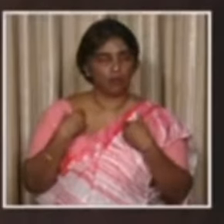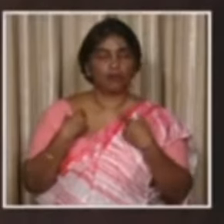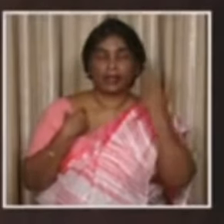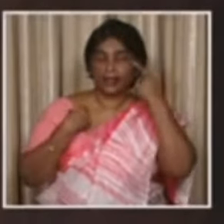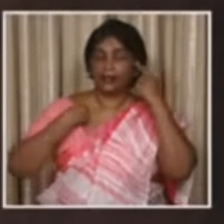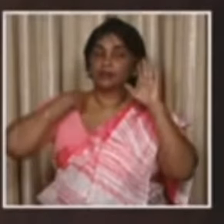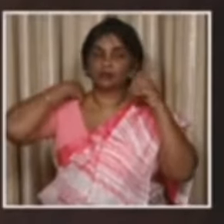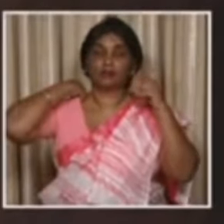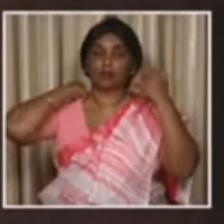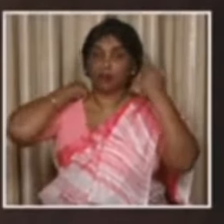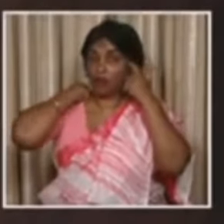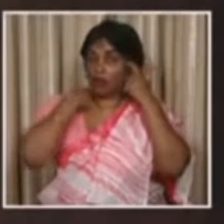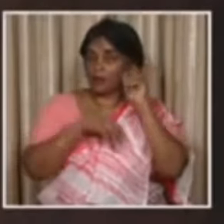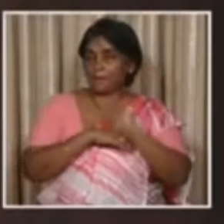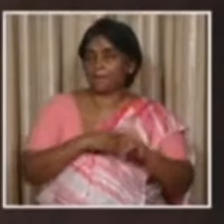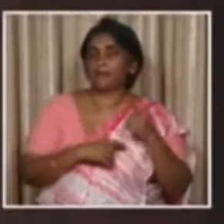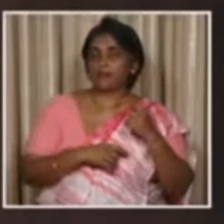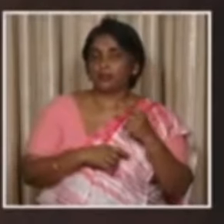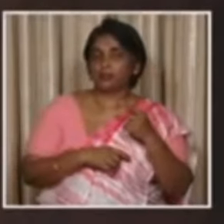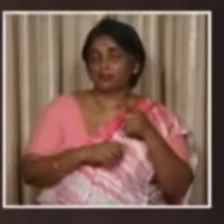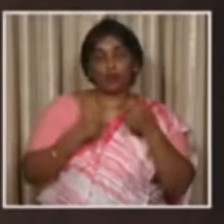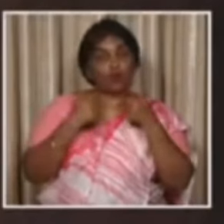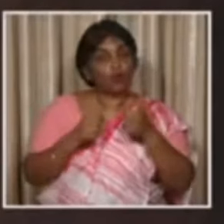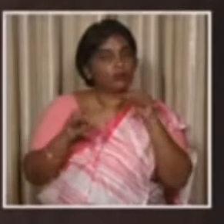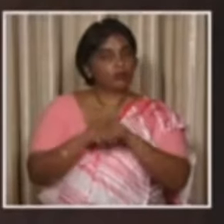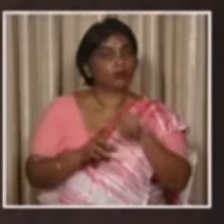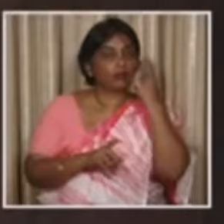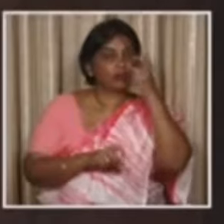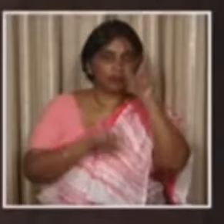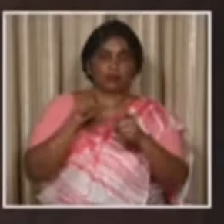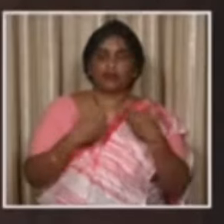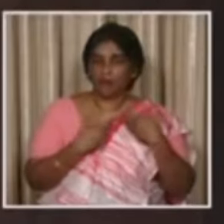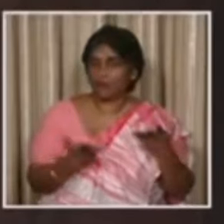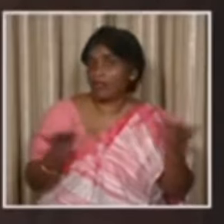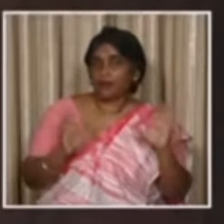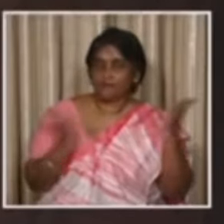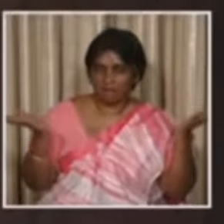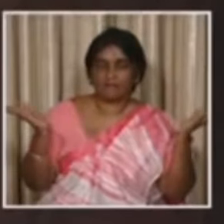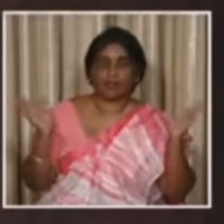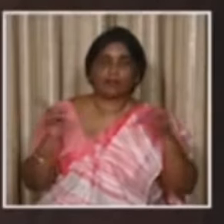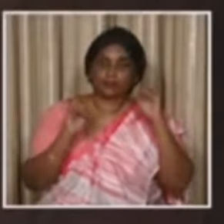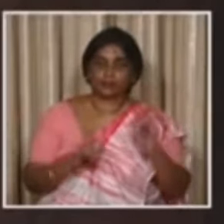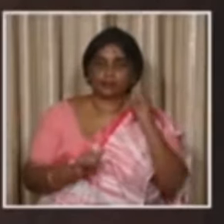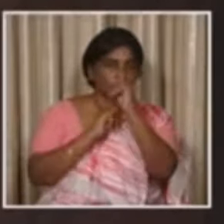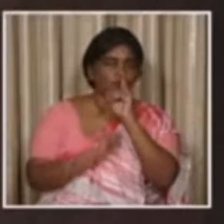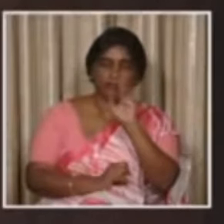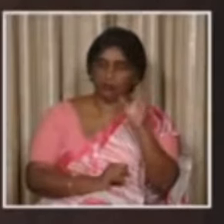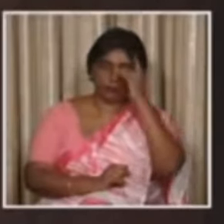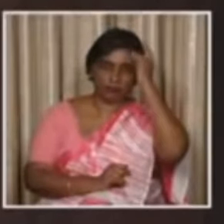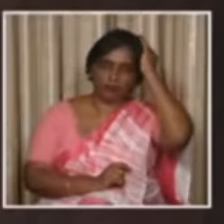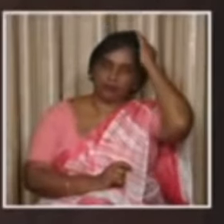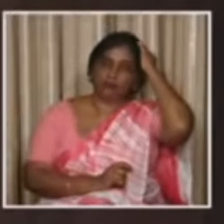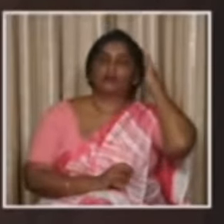කල්පනා කරලා ඔළුව පාවිච්චි කරලා හොඳට ඉඳලා ගහන්න පුළුවන් දක්ෂ ක්‍රීඩකයෝ අපිට ඉන්නවා. නැතු නෙමෙයි. එයාට මං දොස් කියන්නේ නැහැ.